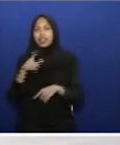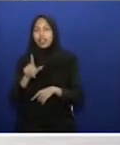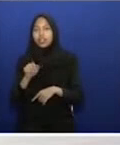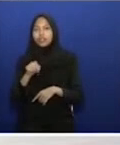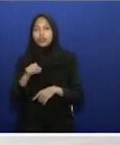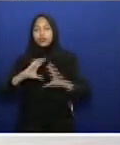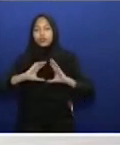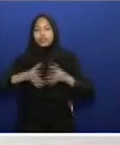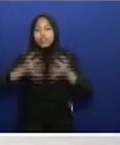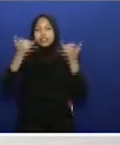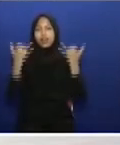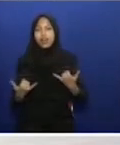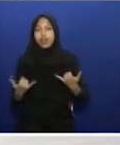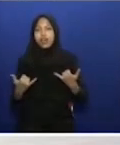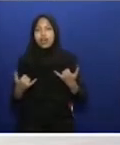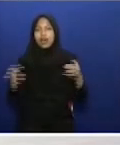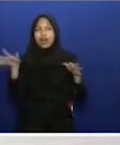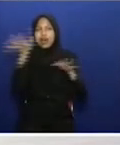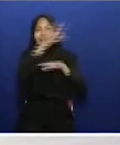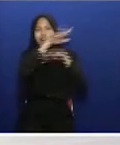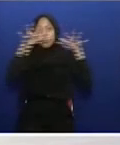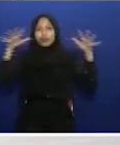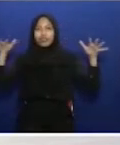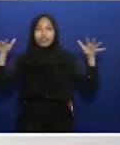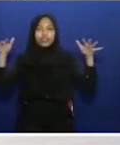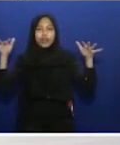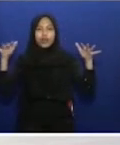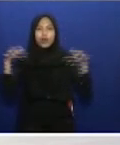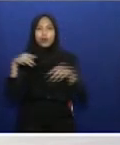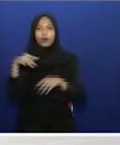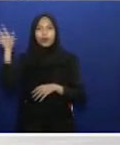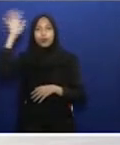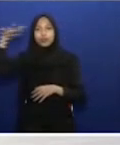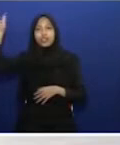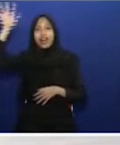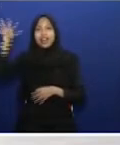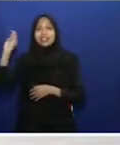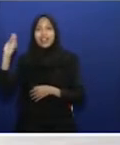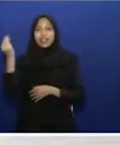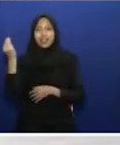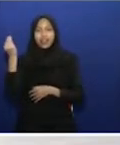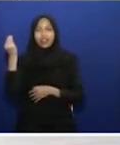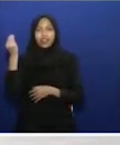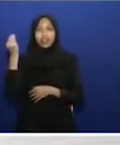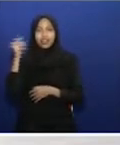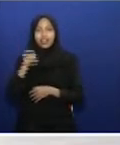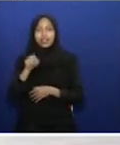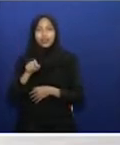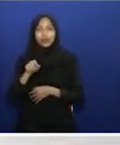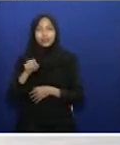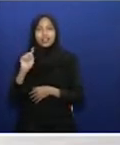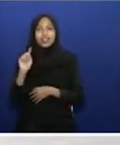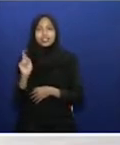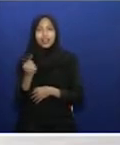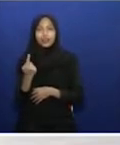Dunia sekarang ini kabut udara Jakarta, saya baru membaca di Detik, adalah salah